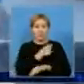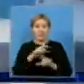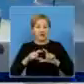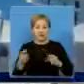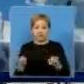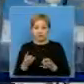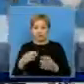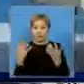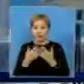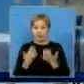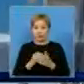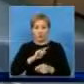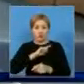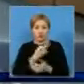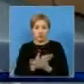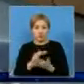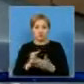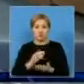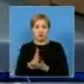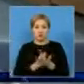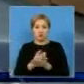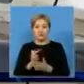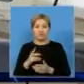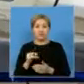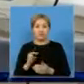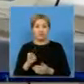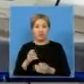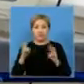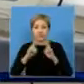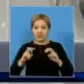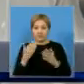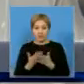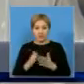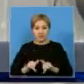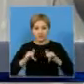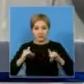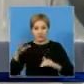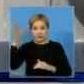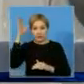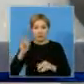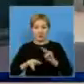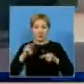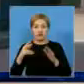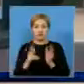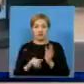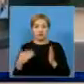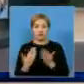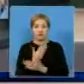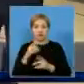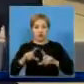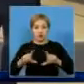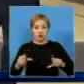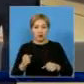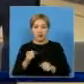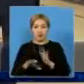необходимым оборудованием, усилению санитарной службы и модернизации лаборатории. Для развития образования будет построено 800 новых школ,